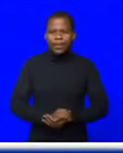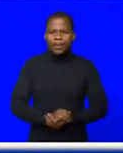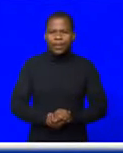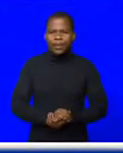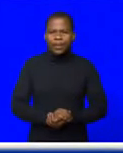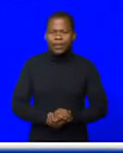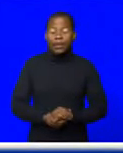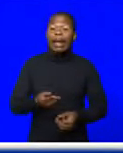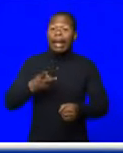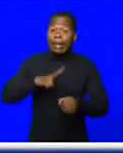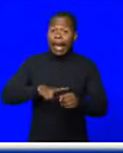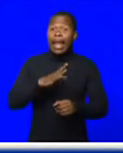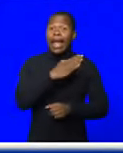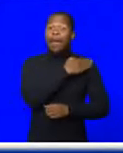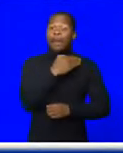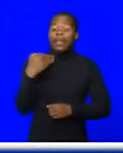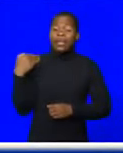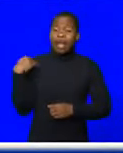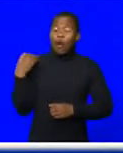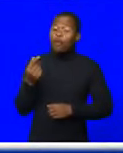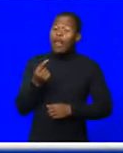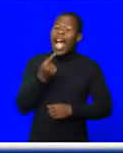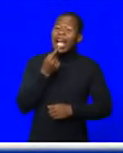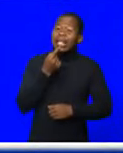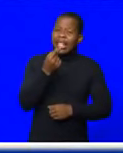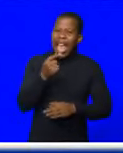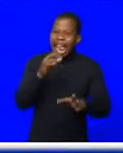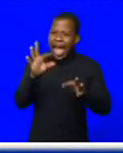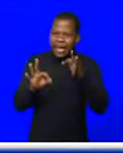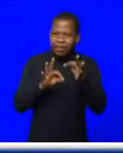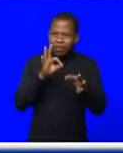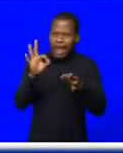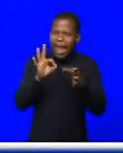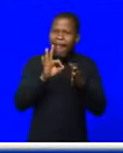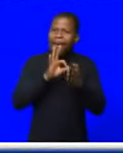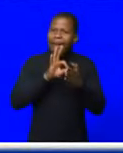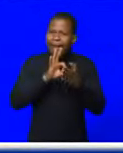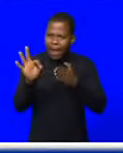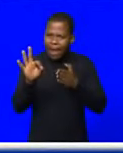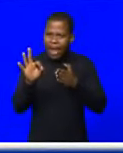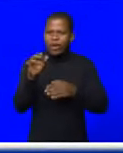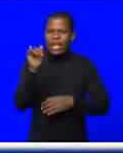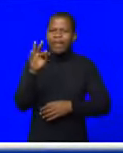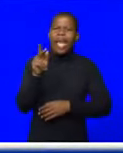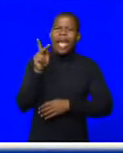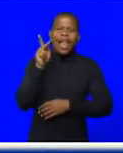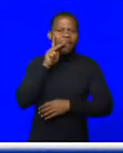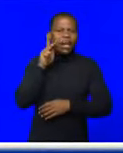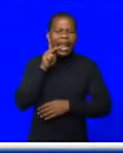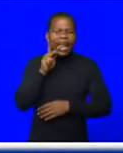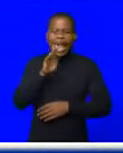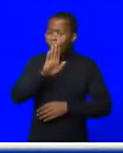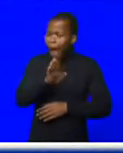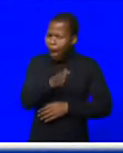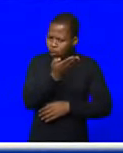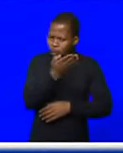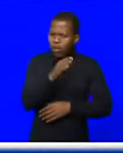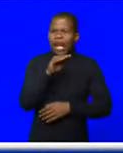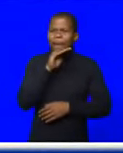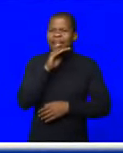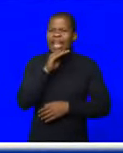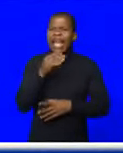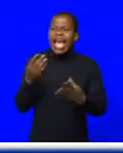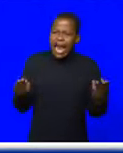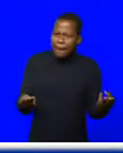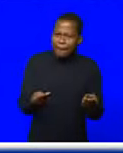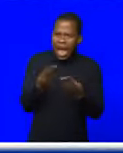sitshele ukuthi nakakhipha ku-advertise sekutawuvakala ngani ukuthi lo muntu lo nakwenta kuthi asibekele